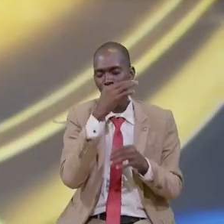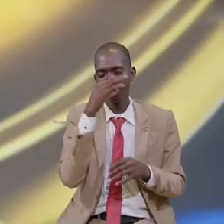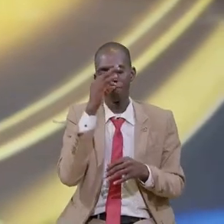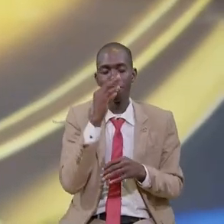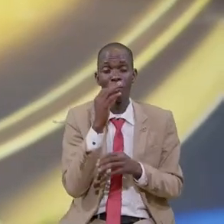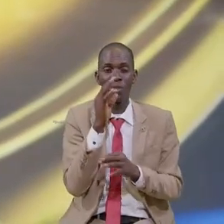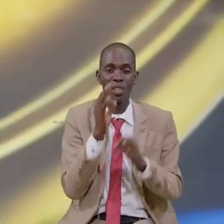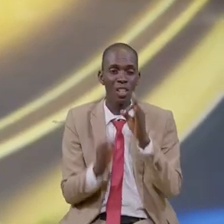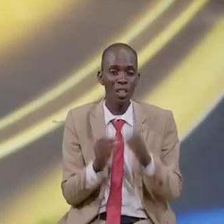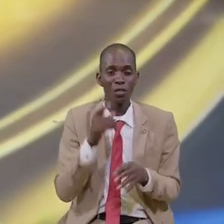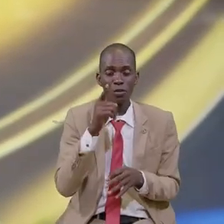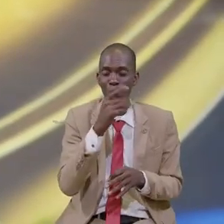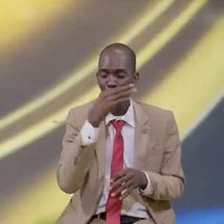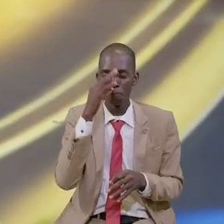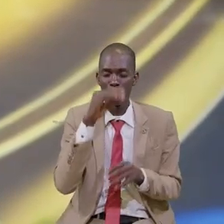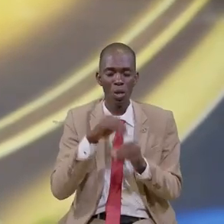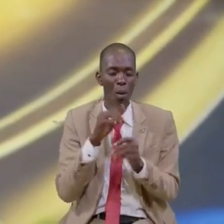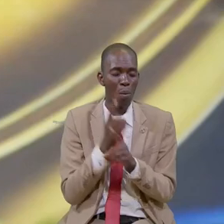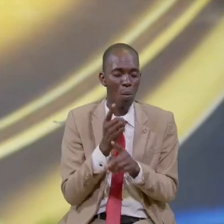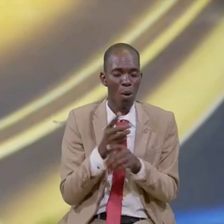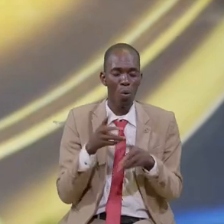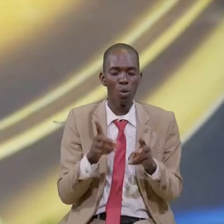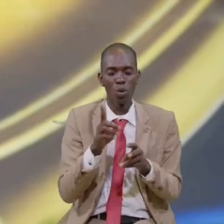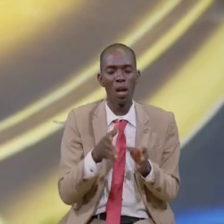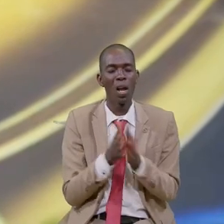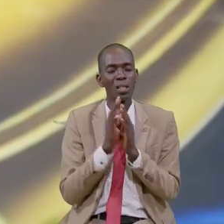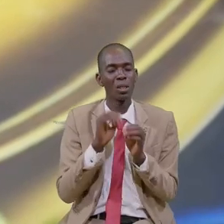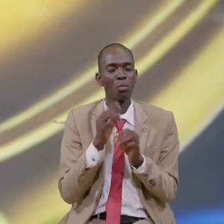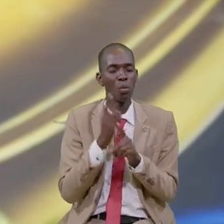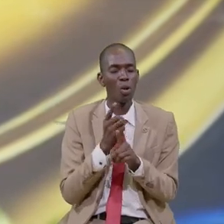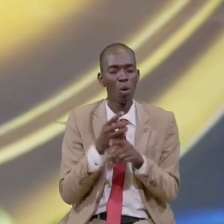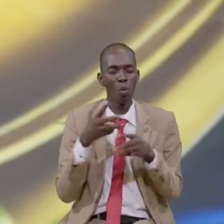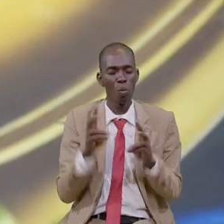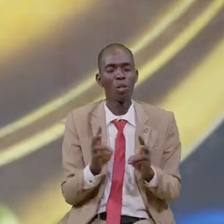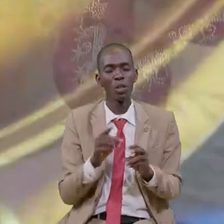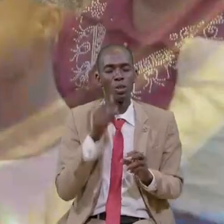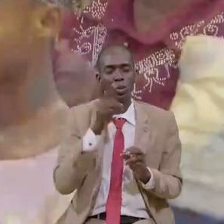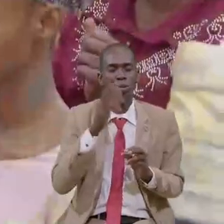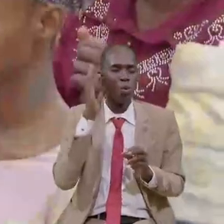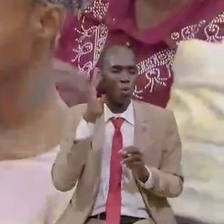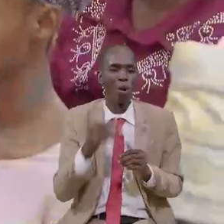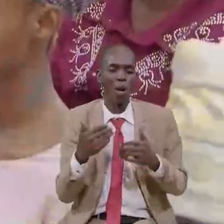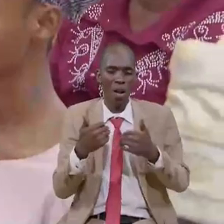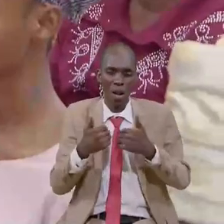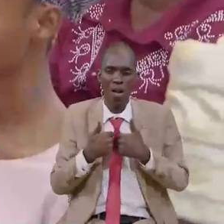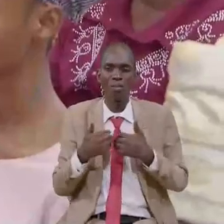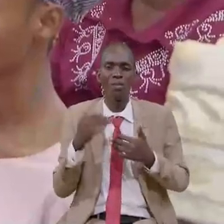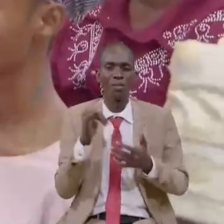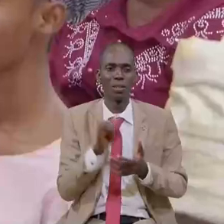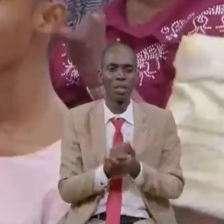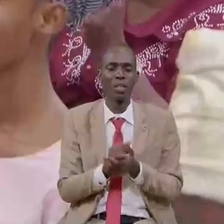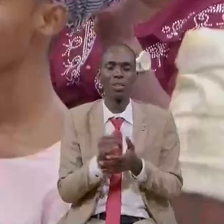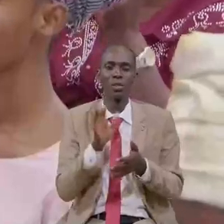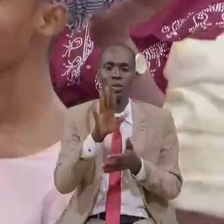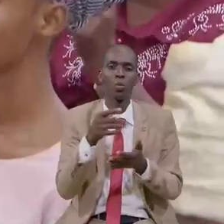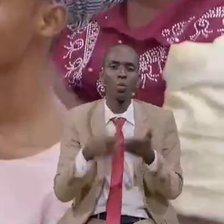bonne manière et si tu demandes de la bonne manière, tu obtiendras ce que tu demandes. Amen.